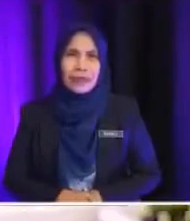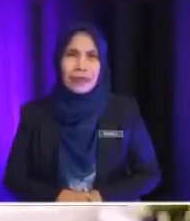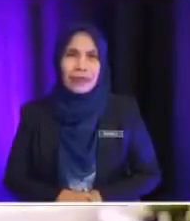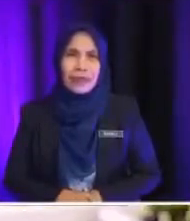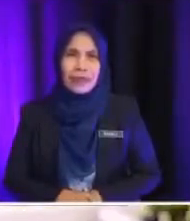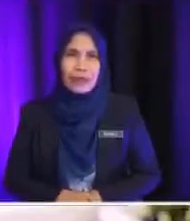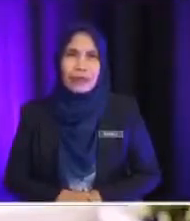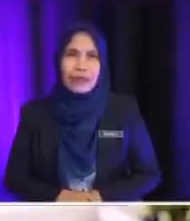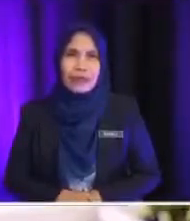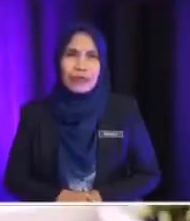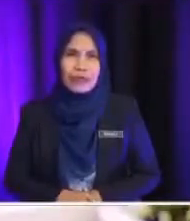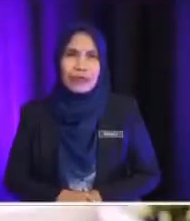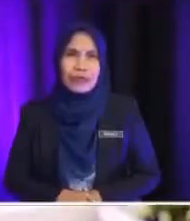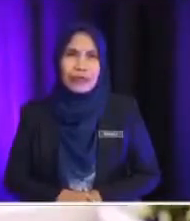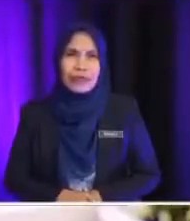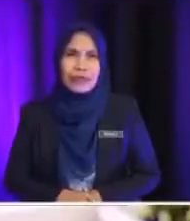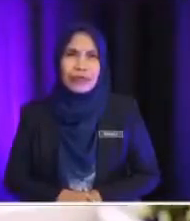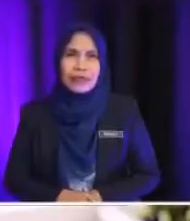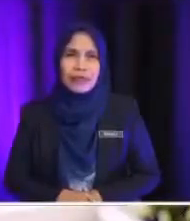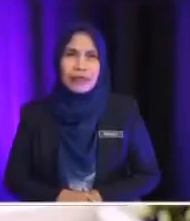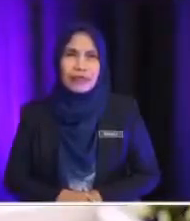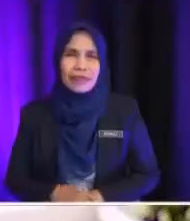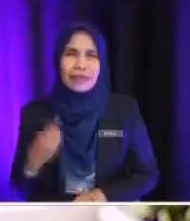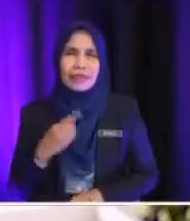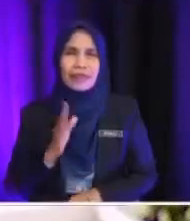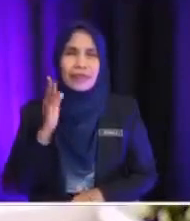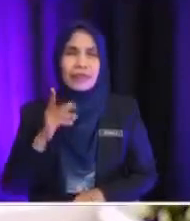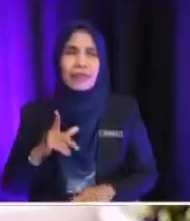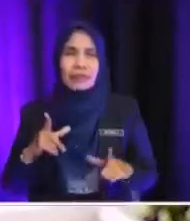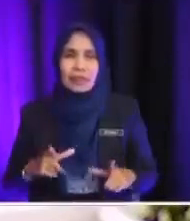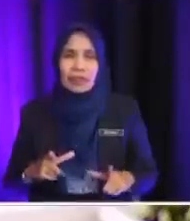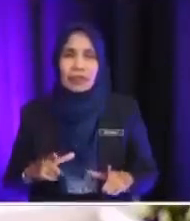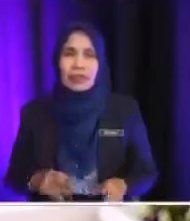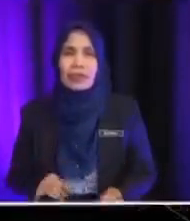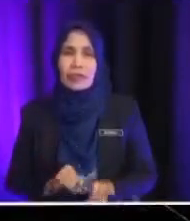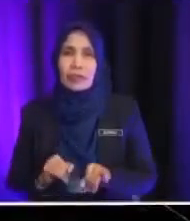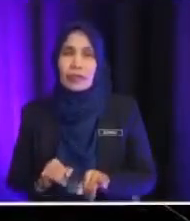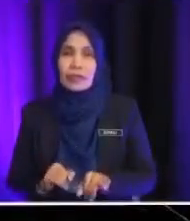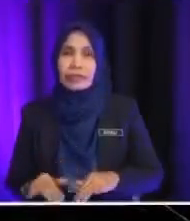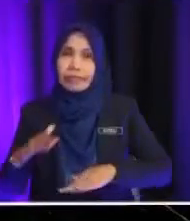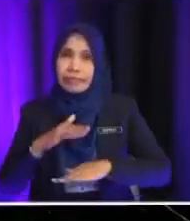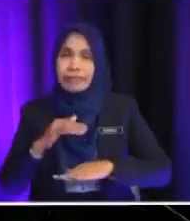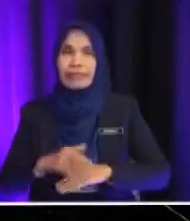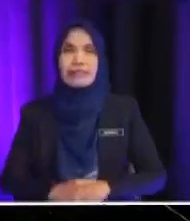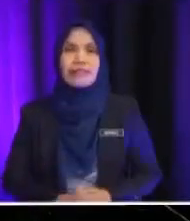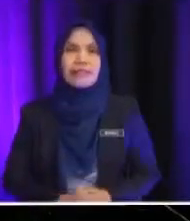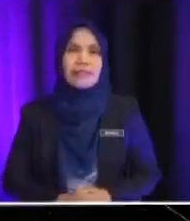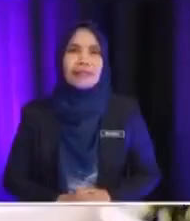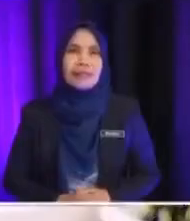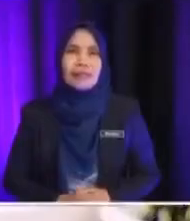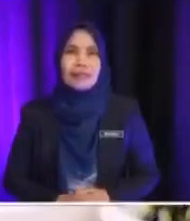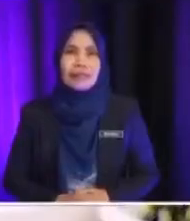Okey. Wow. Okay. Nanti kita akan letak juga kat bahagian atas ya. Okey. Okey.